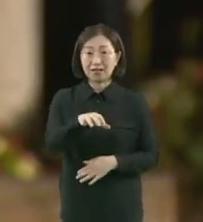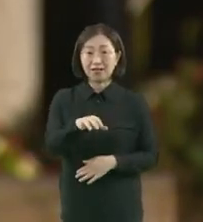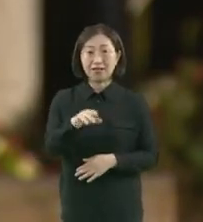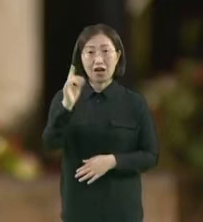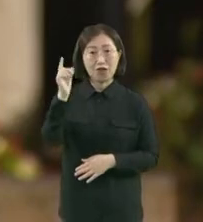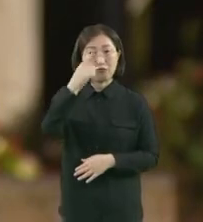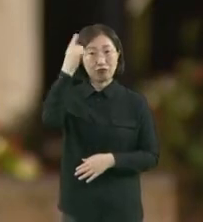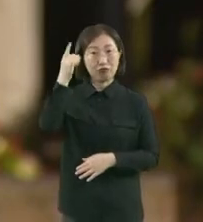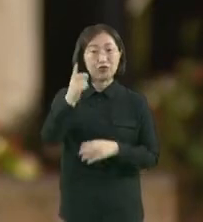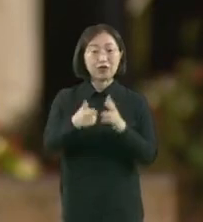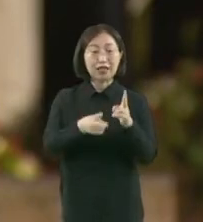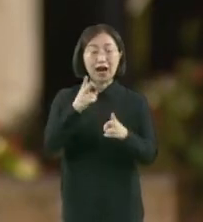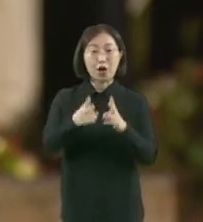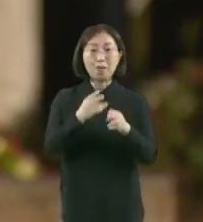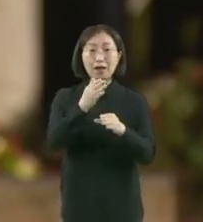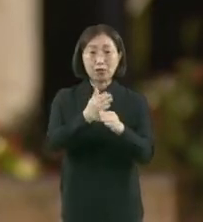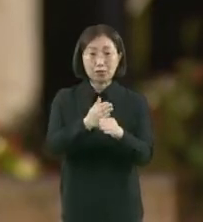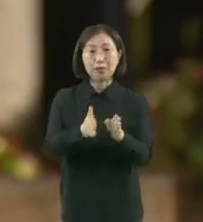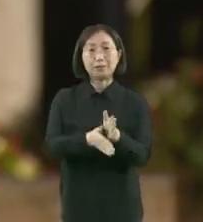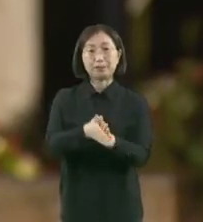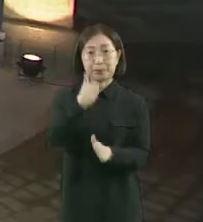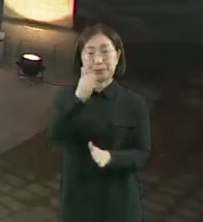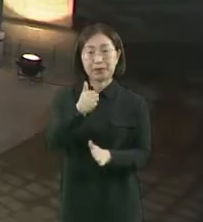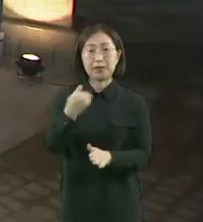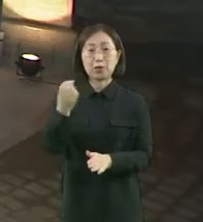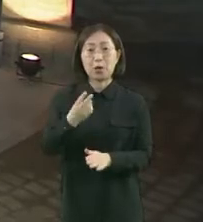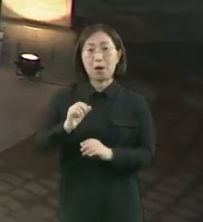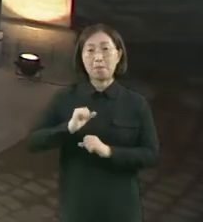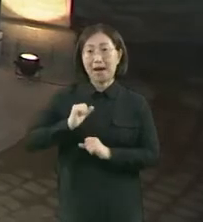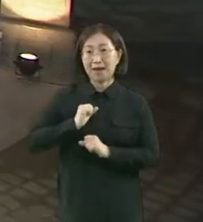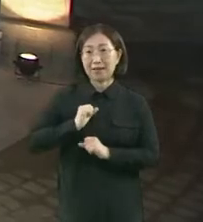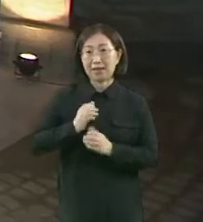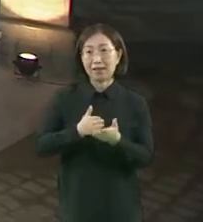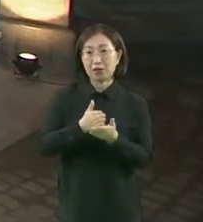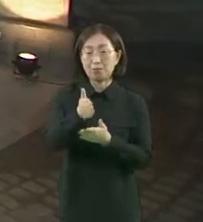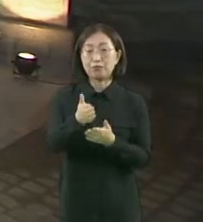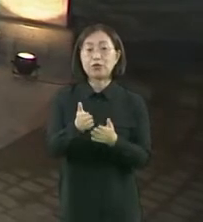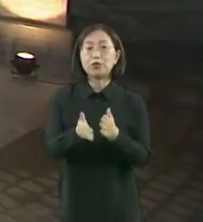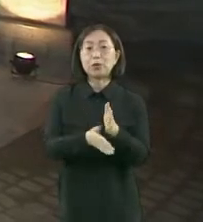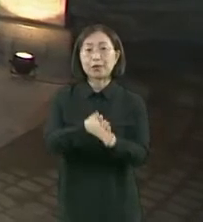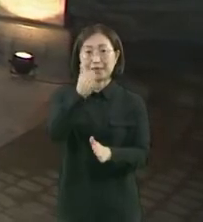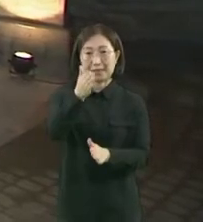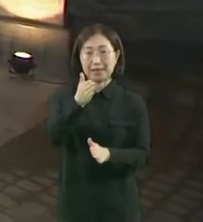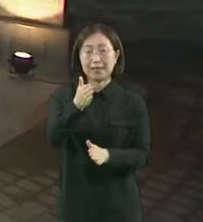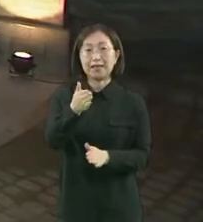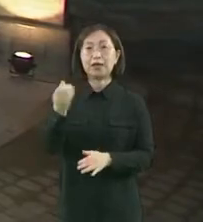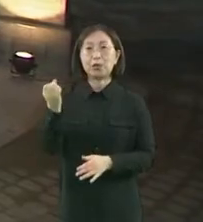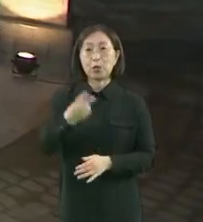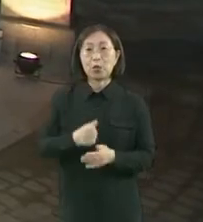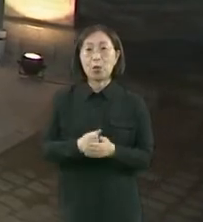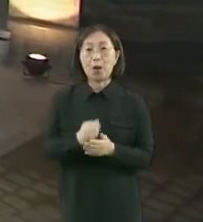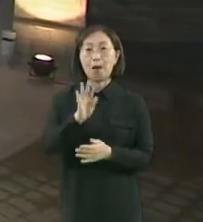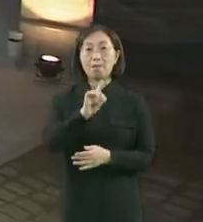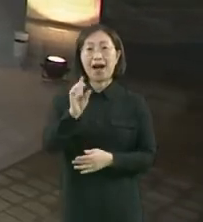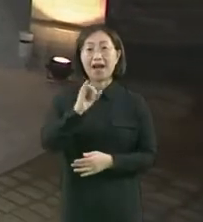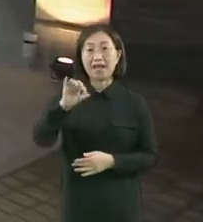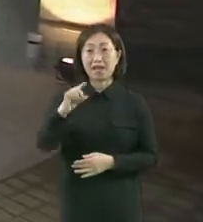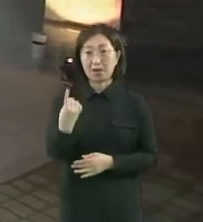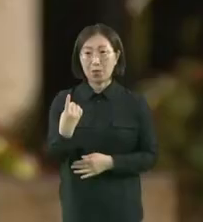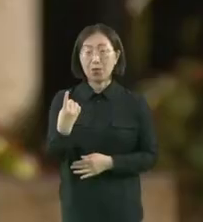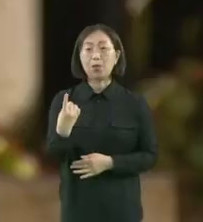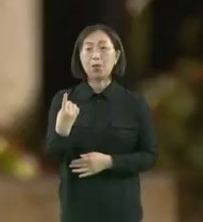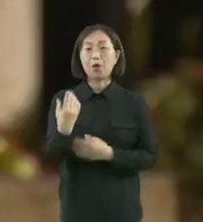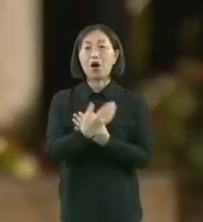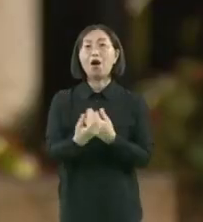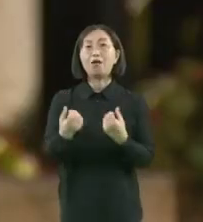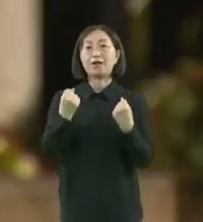우주 산업의 핵심 도시, 그리고 방산 도시, 그리고 대전의 최강점으로 갖고 있는 바이오 헬스 분야,